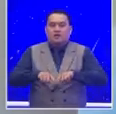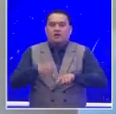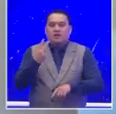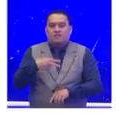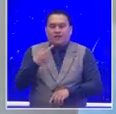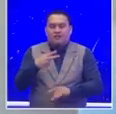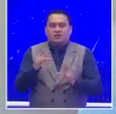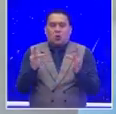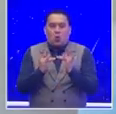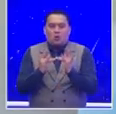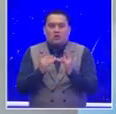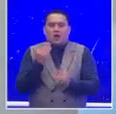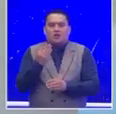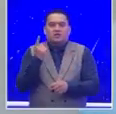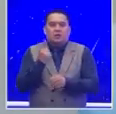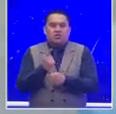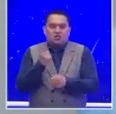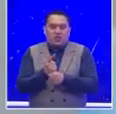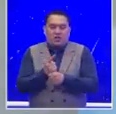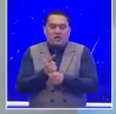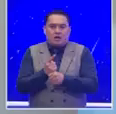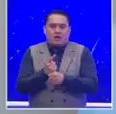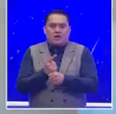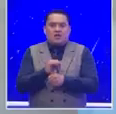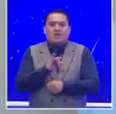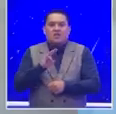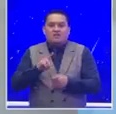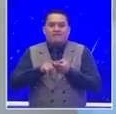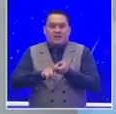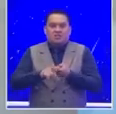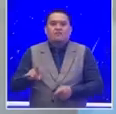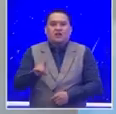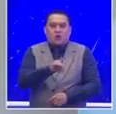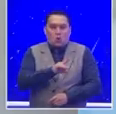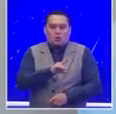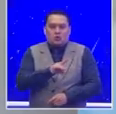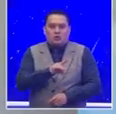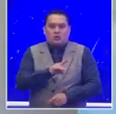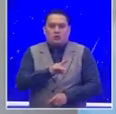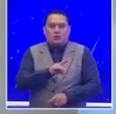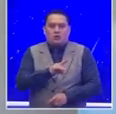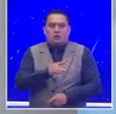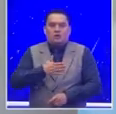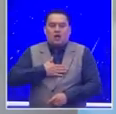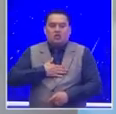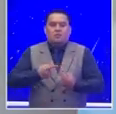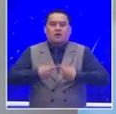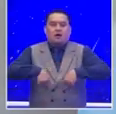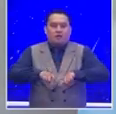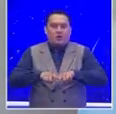20 коек. Для недопущения данной инфекции в районе, вокруг нашего